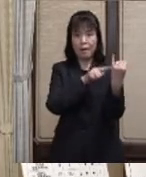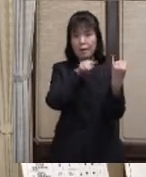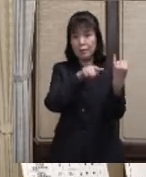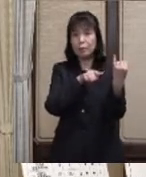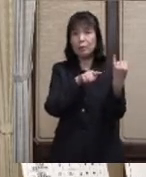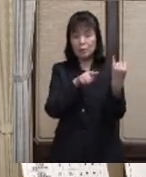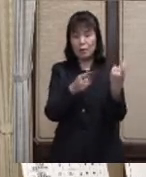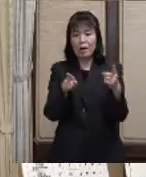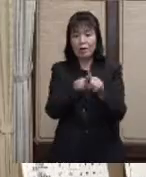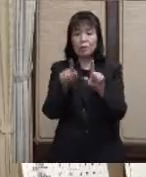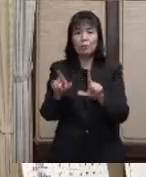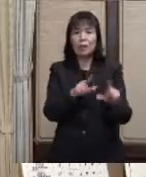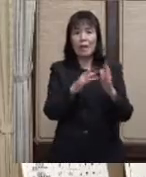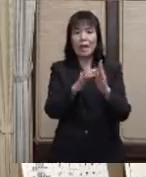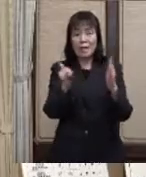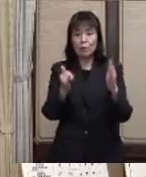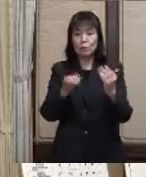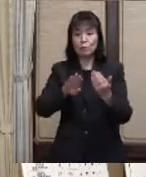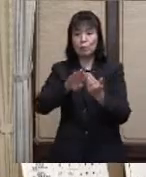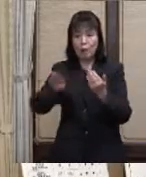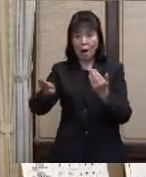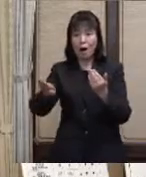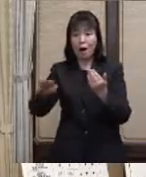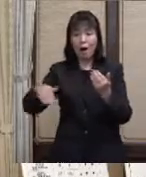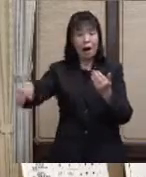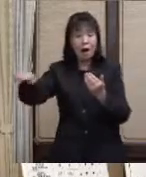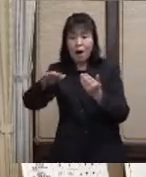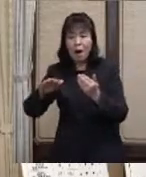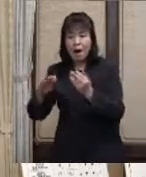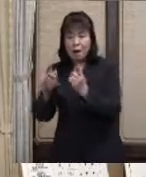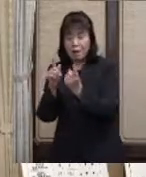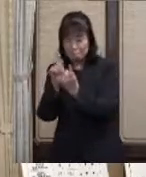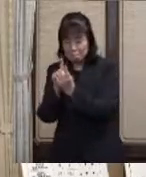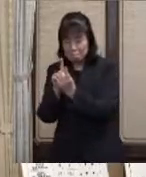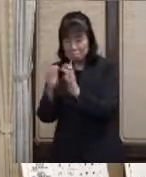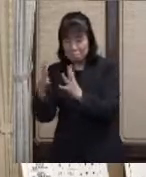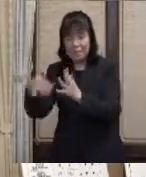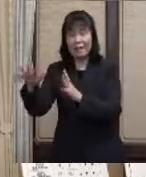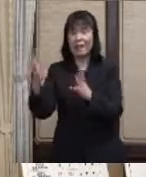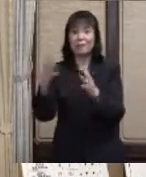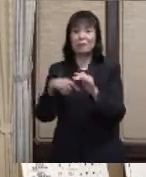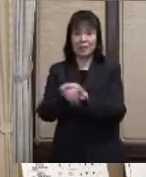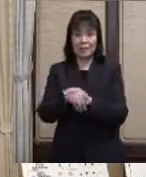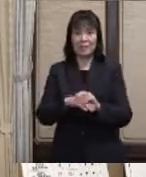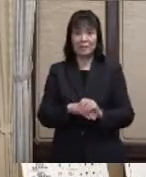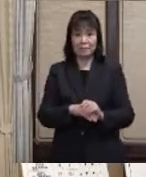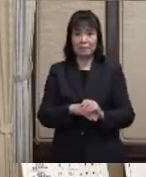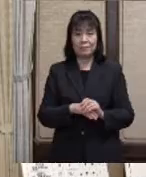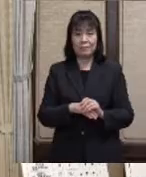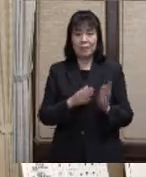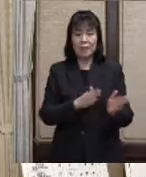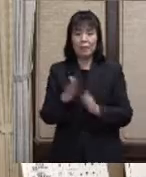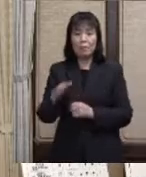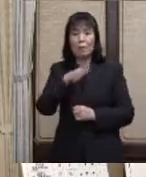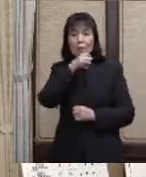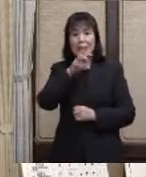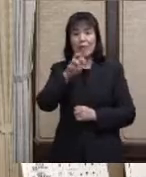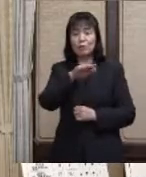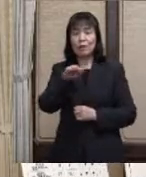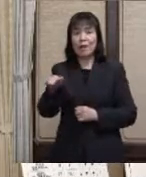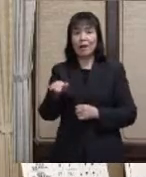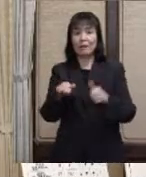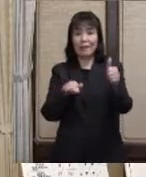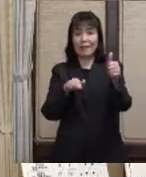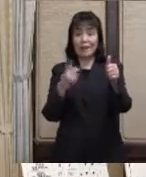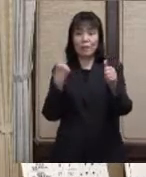については同居の家族以外は濃厚接触者はないということでございます。一方、30代男性の